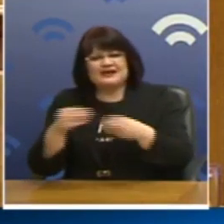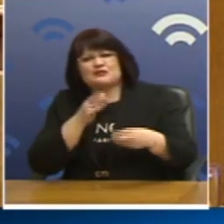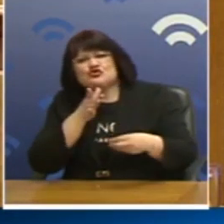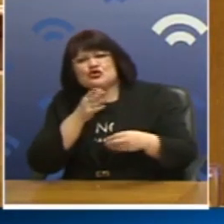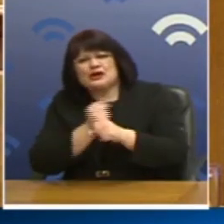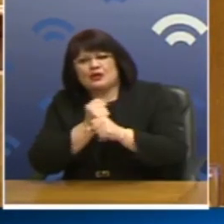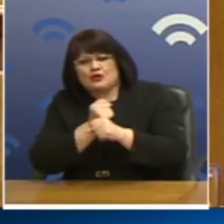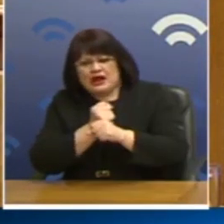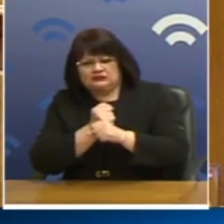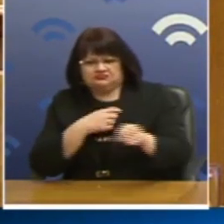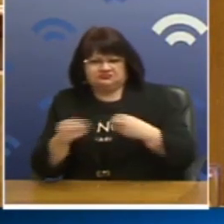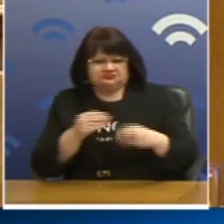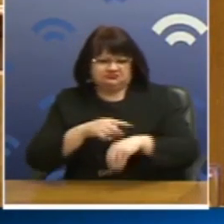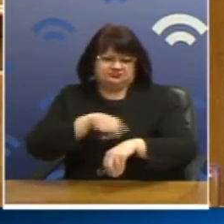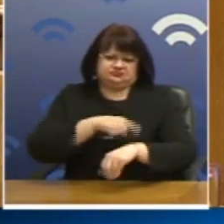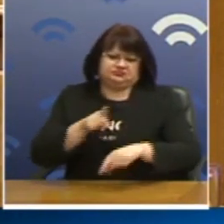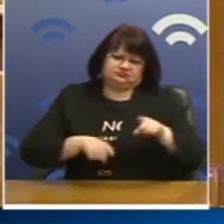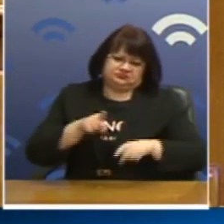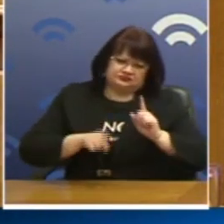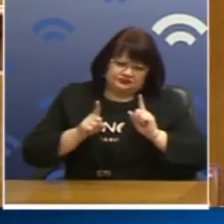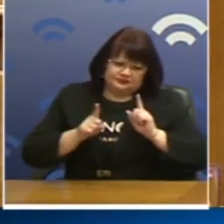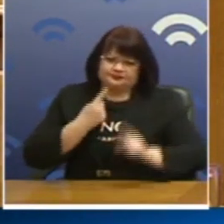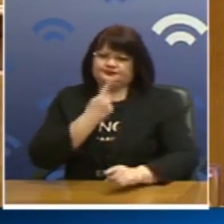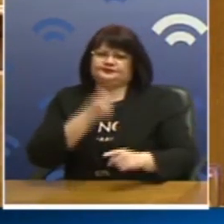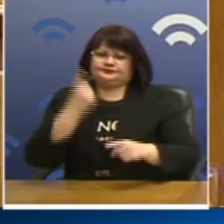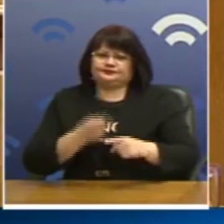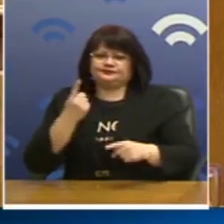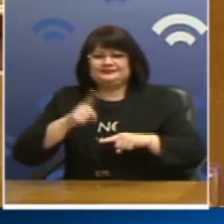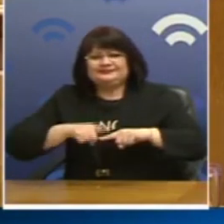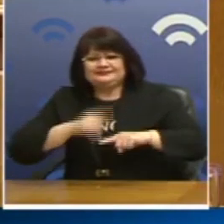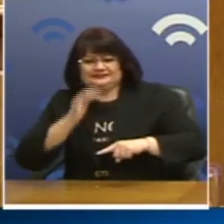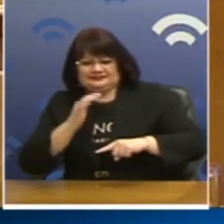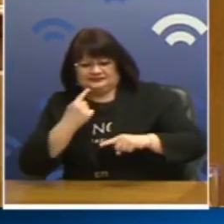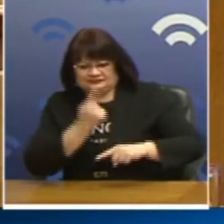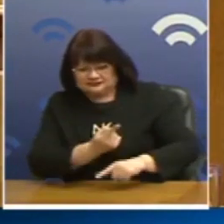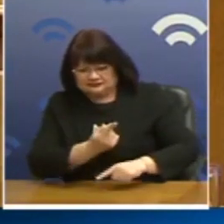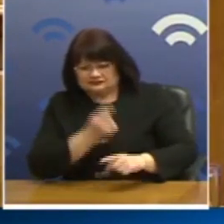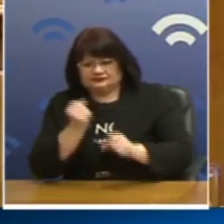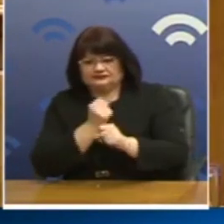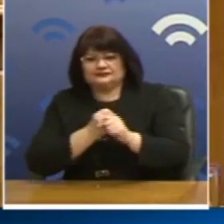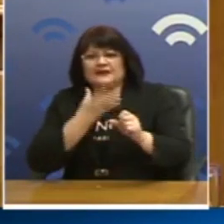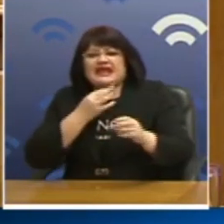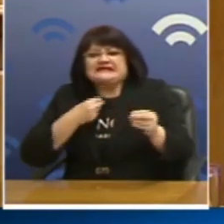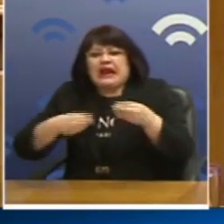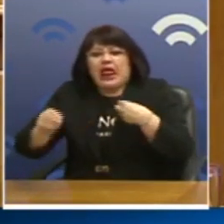πάμε και να τα πούμε απλά ελληνικά, η δουλειά λάστιχο με